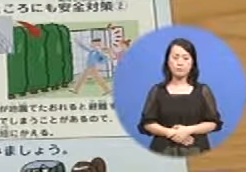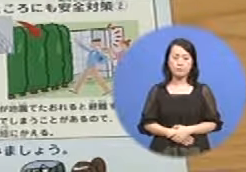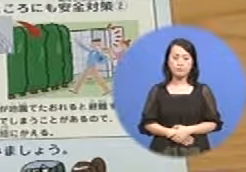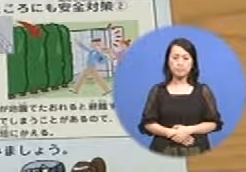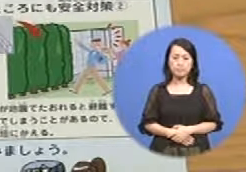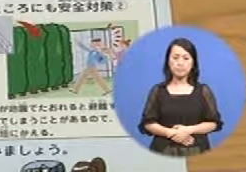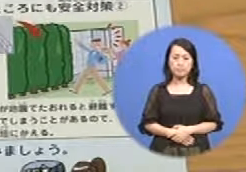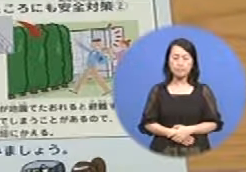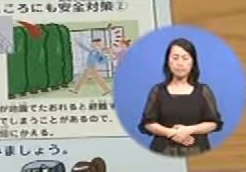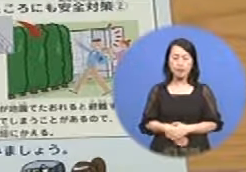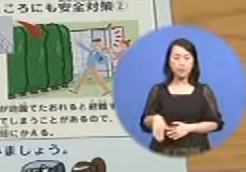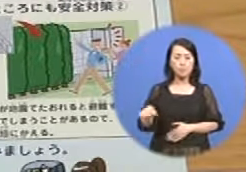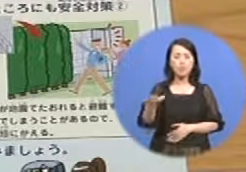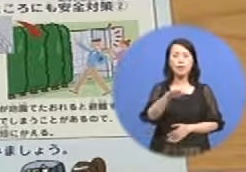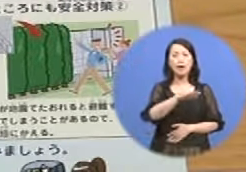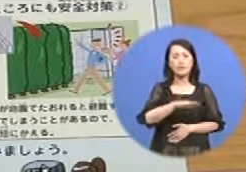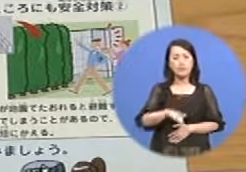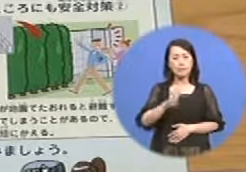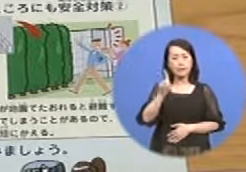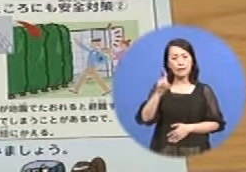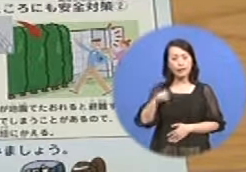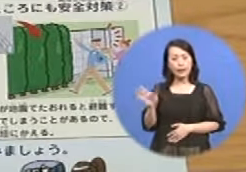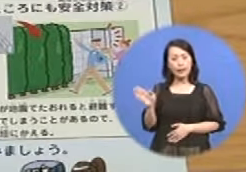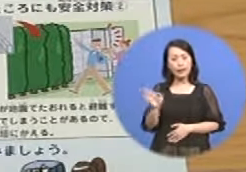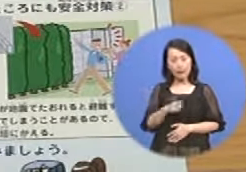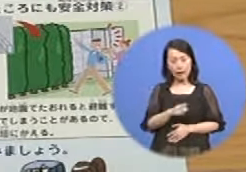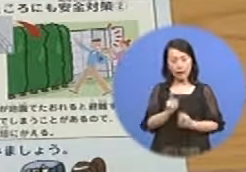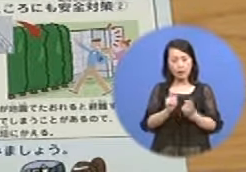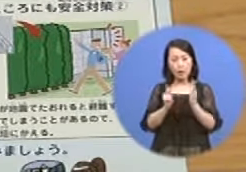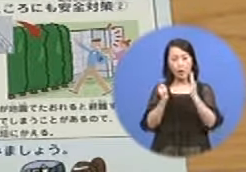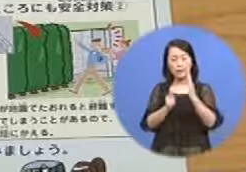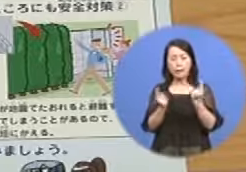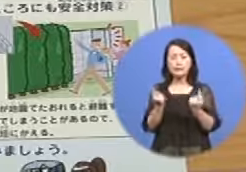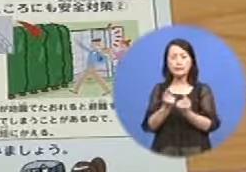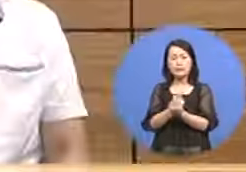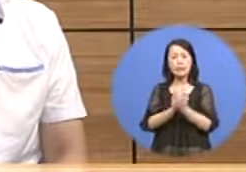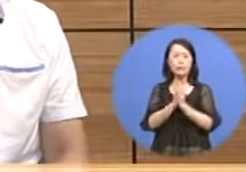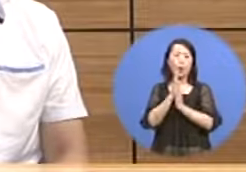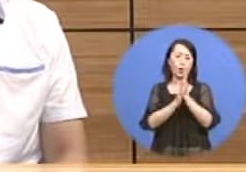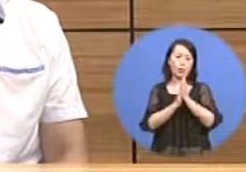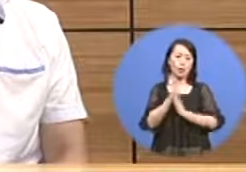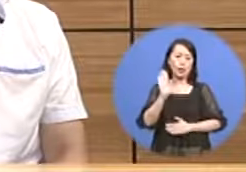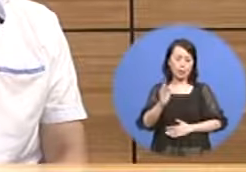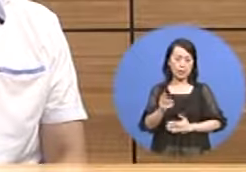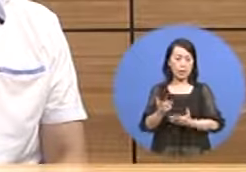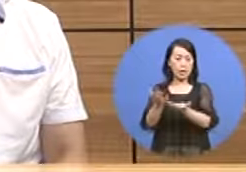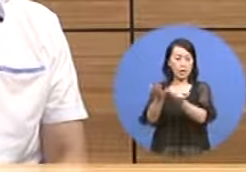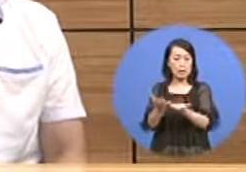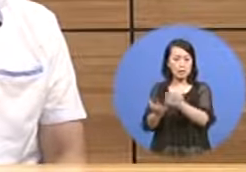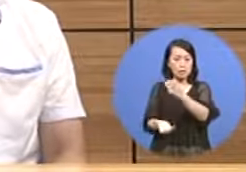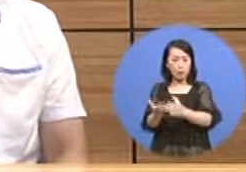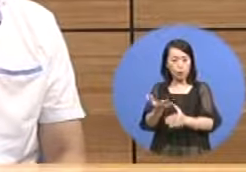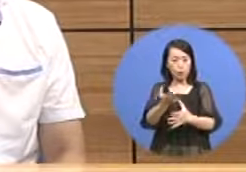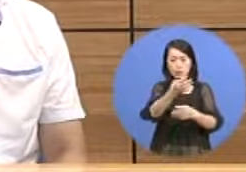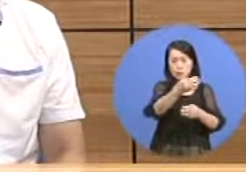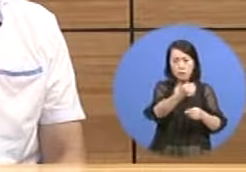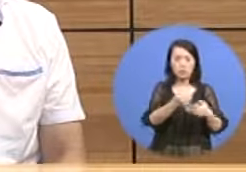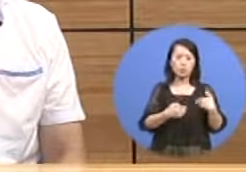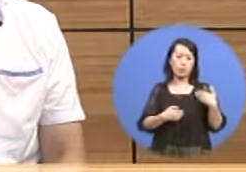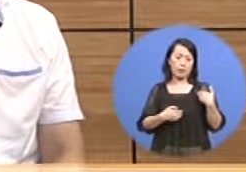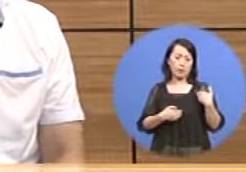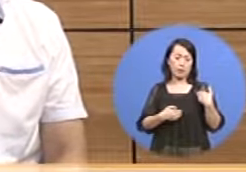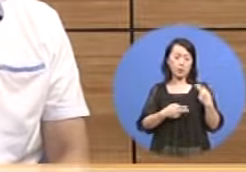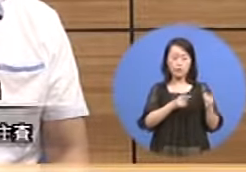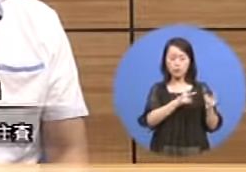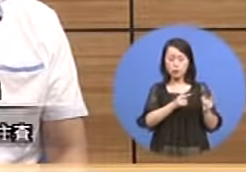最後に県民の皆さんへ県からの住宅耐震化のお願いです。 地震はいつ起こるか分かりませんので、地震への備え